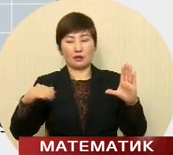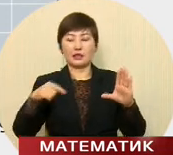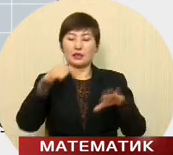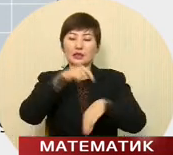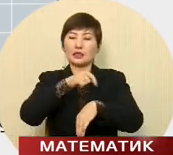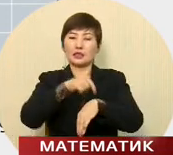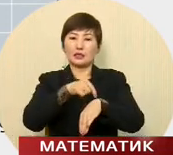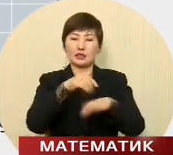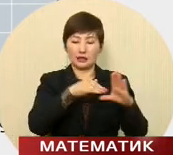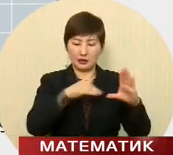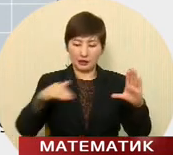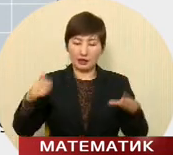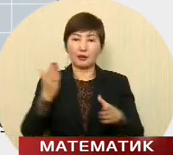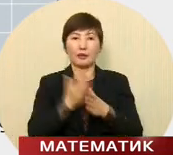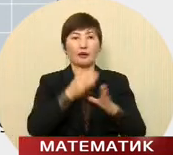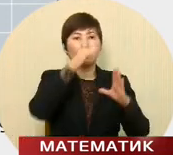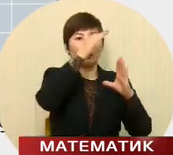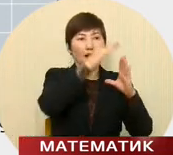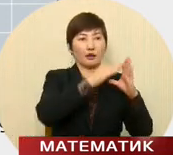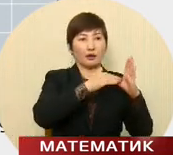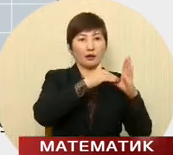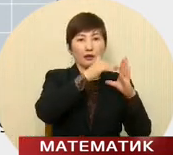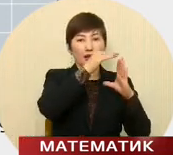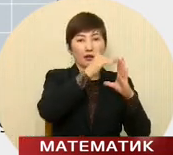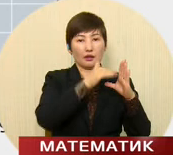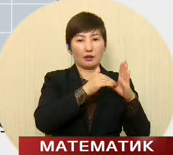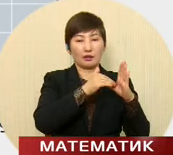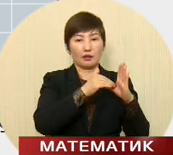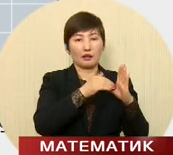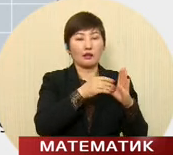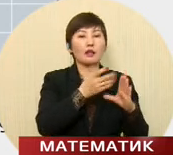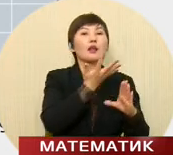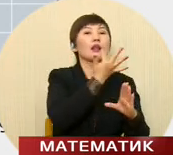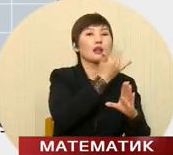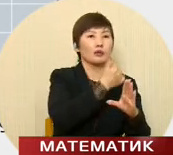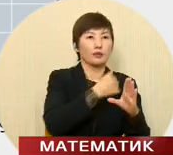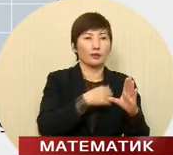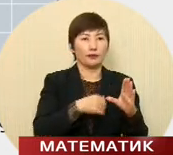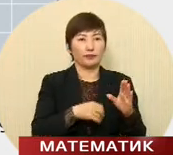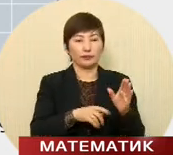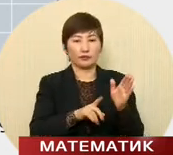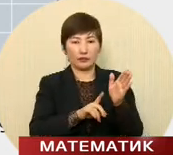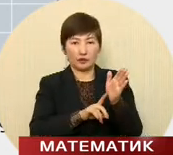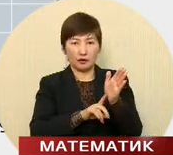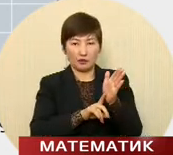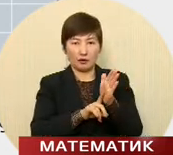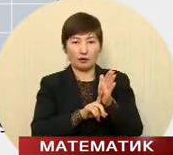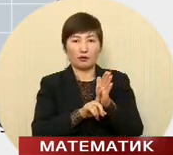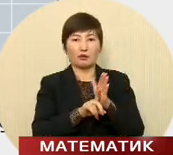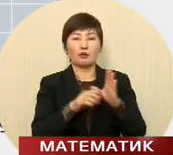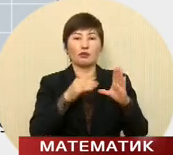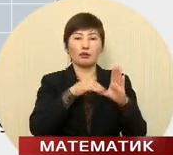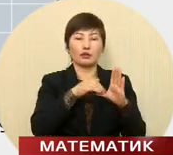харцгаая. За эхний цэг маань өглөөний тэг 8 цагт агаарын температур 17 хэмийн дулаантай байсан байна